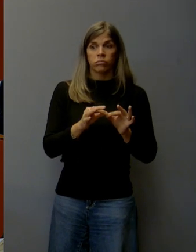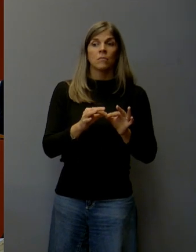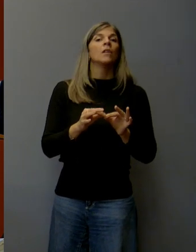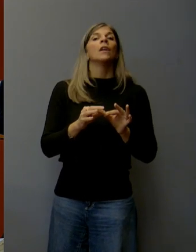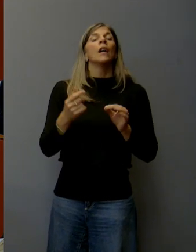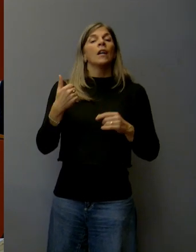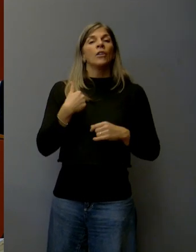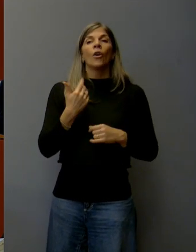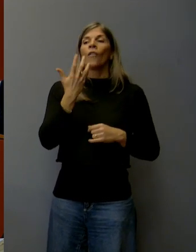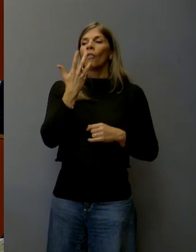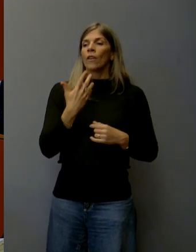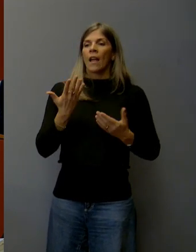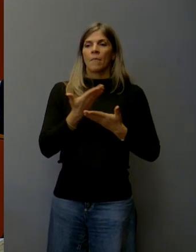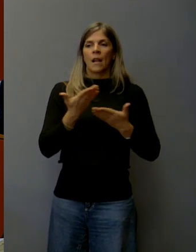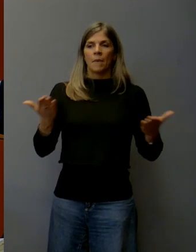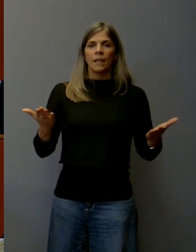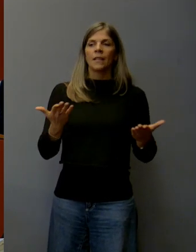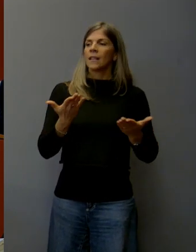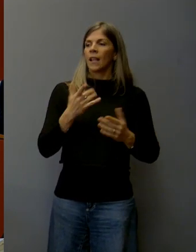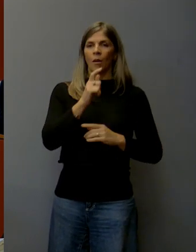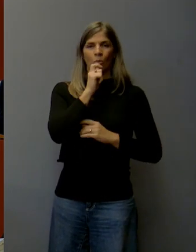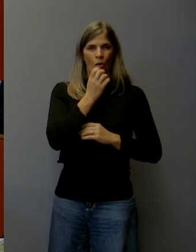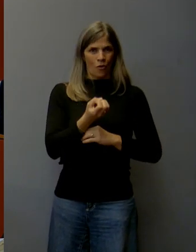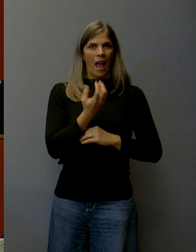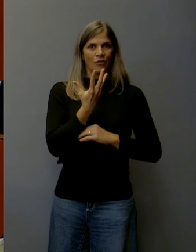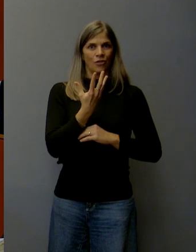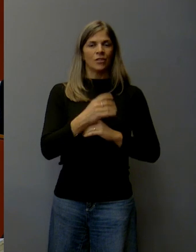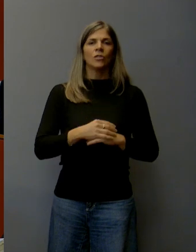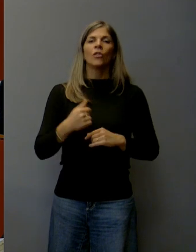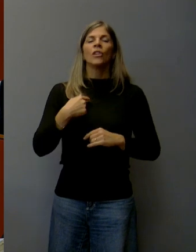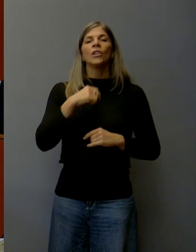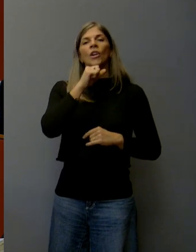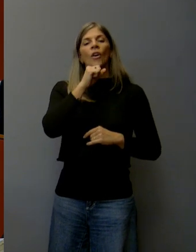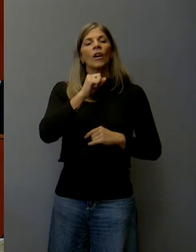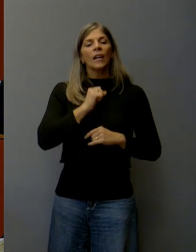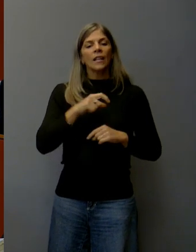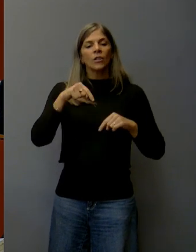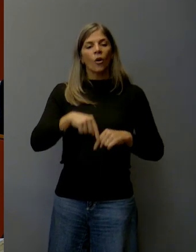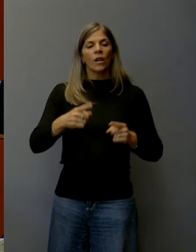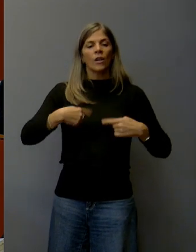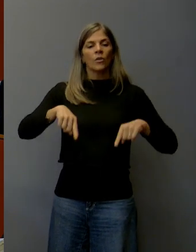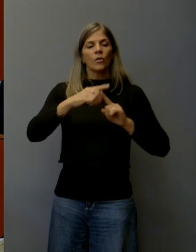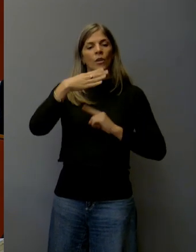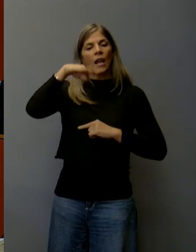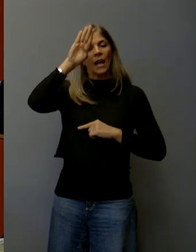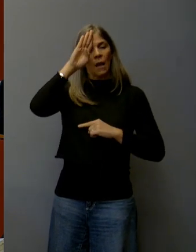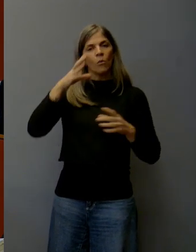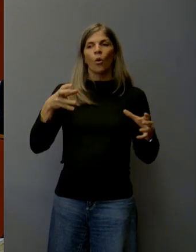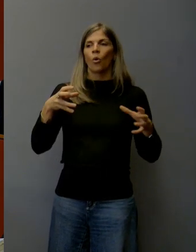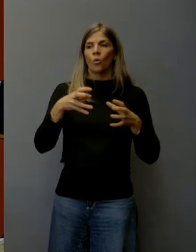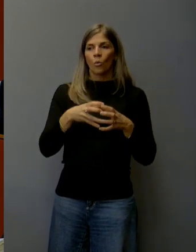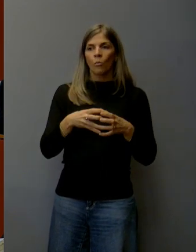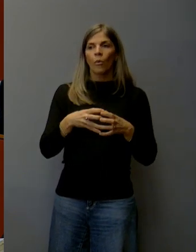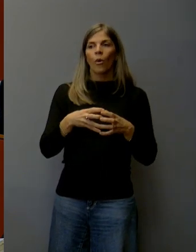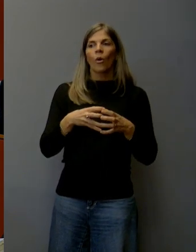apertamente pubblicamente a microfoni aperti Io credo che sia opportuna la capogruppo se per caso il presidente ritiene che